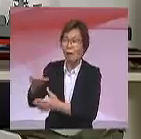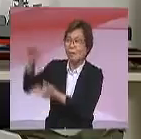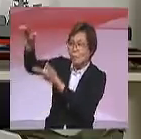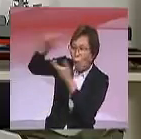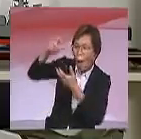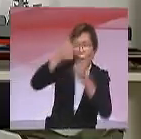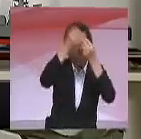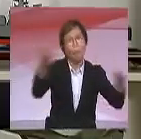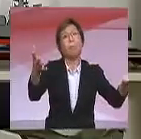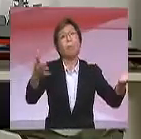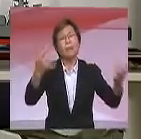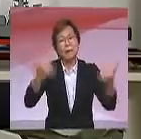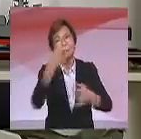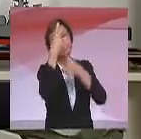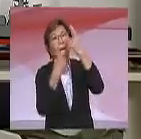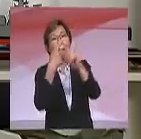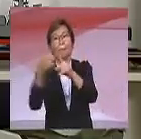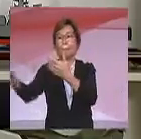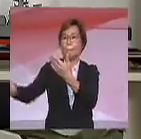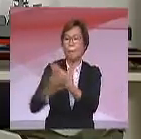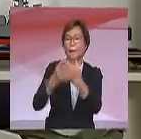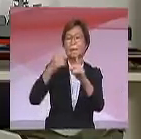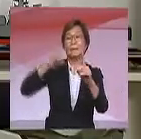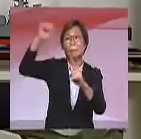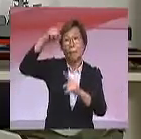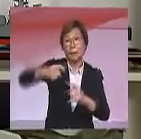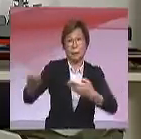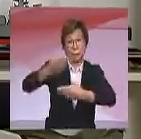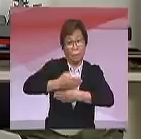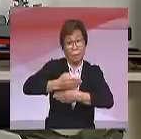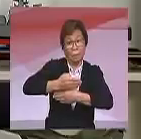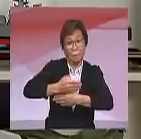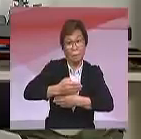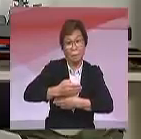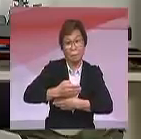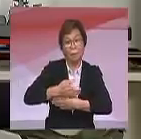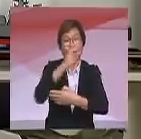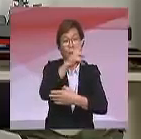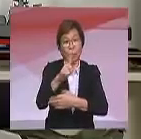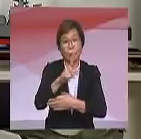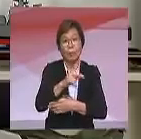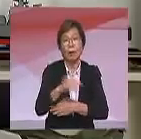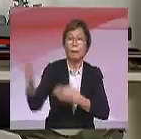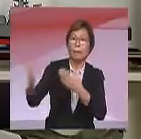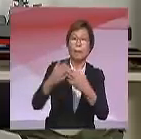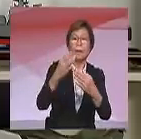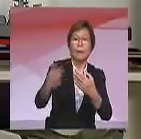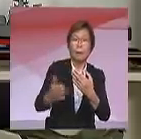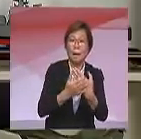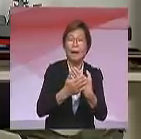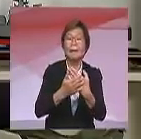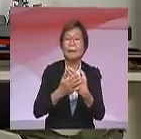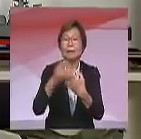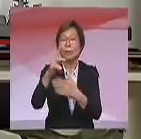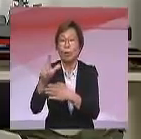ni orang tanya, balik daripada Sabah dah kena kuarantin, balik daripada Kuala Lumpur tak kena kuarantin ke?